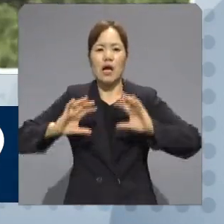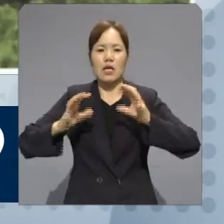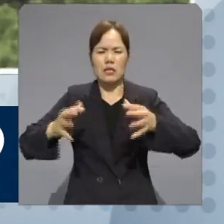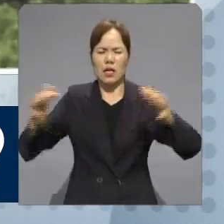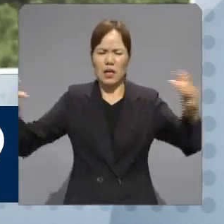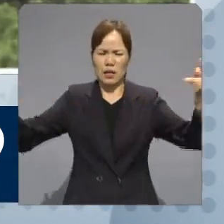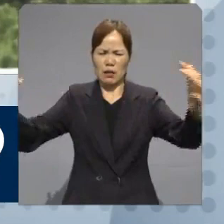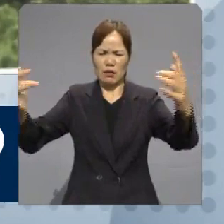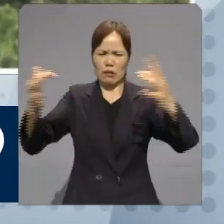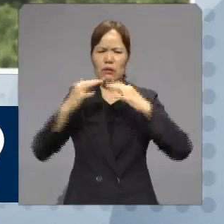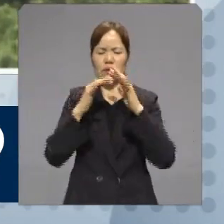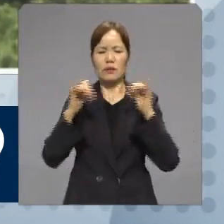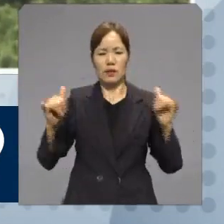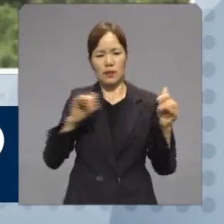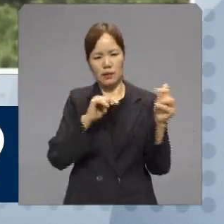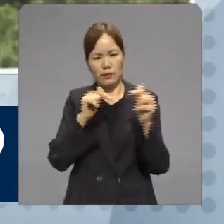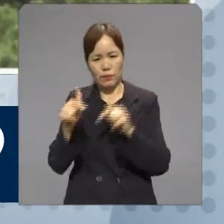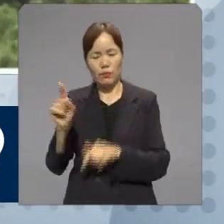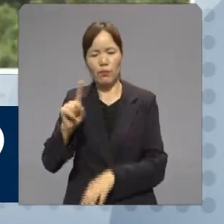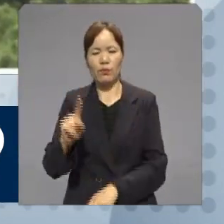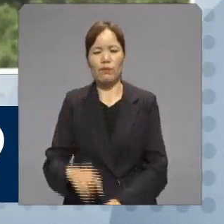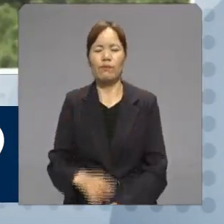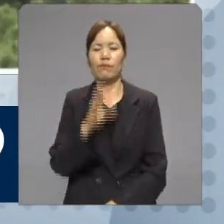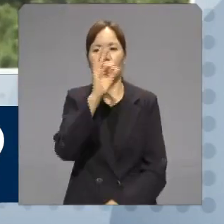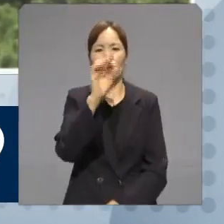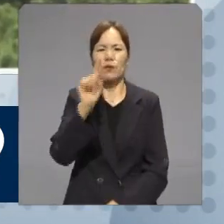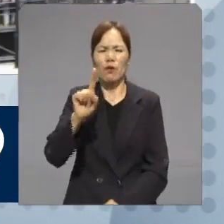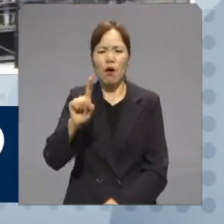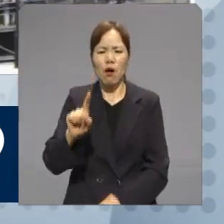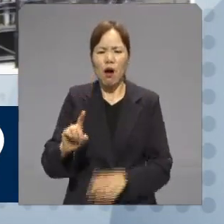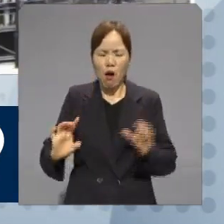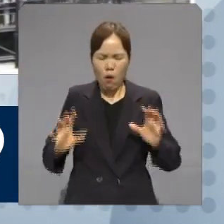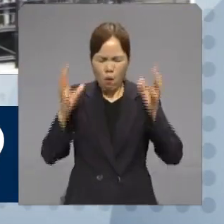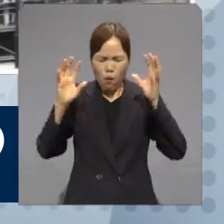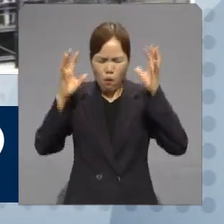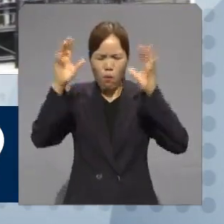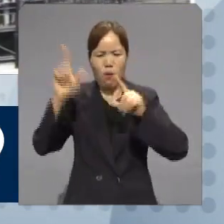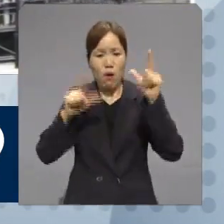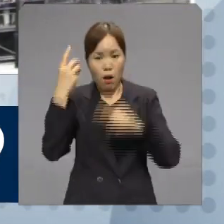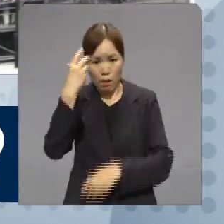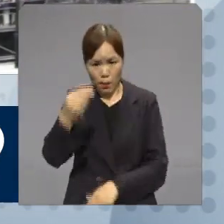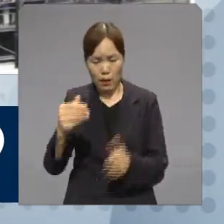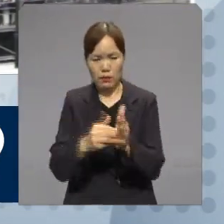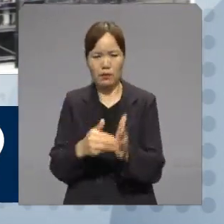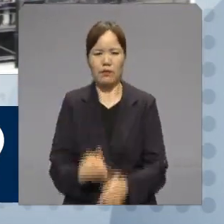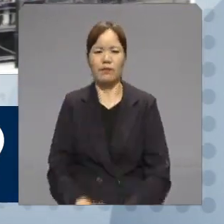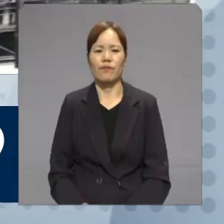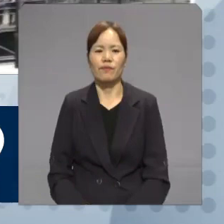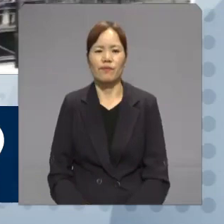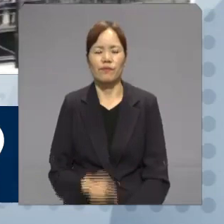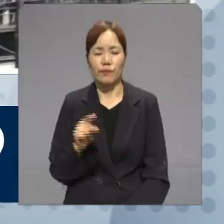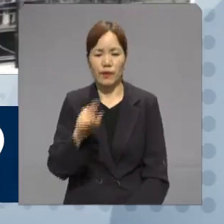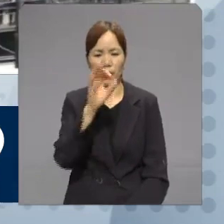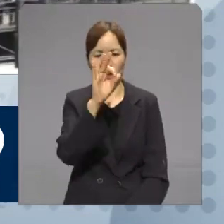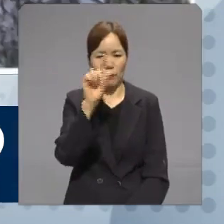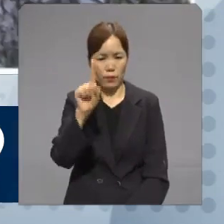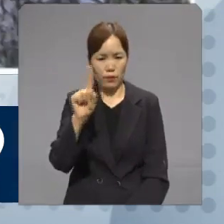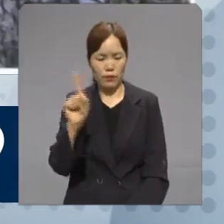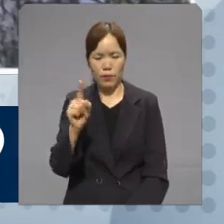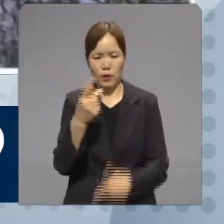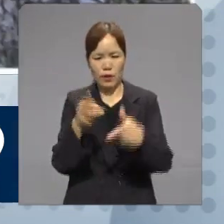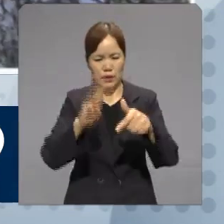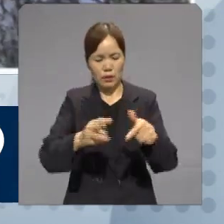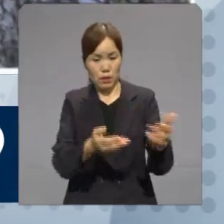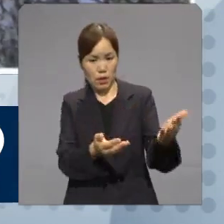오는 수많은 인파들이 바로 F1 열광하고 있는 것을 볼 수가 있습니다 아 이런 F1 인천에